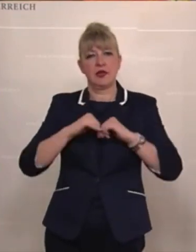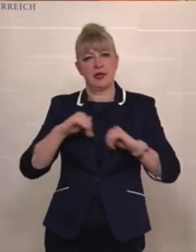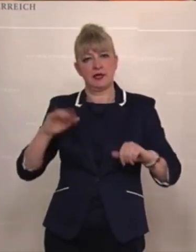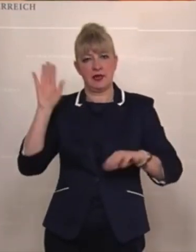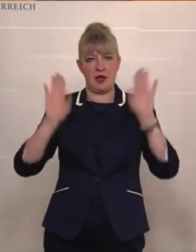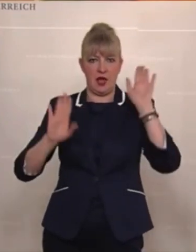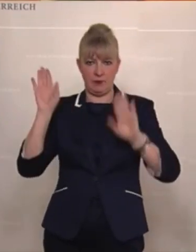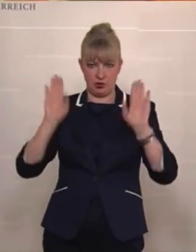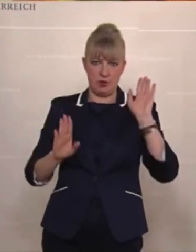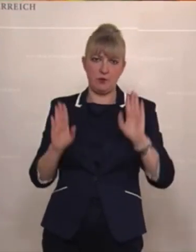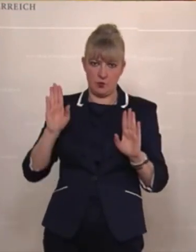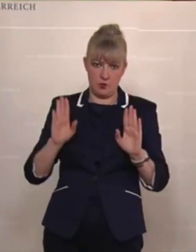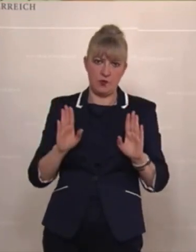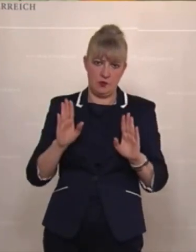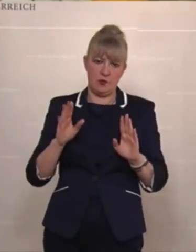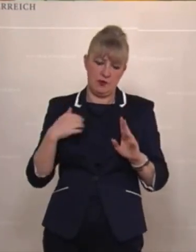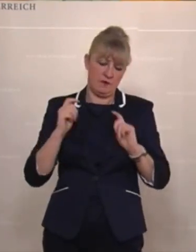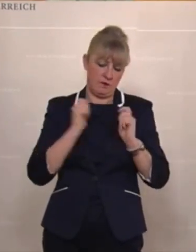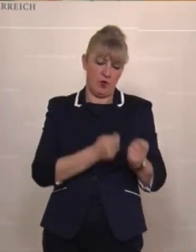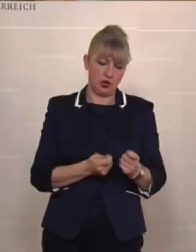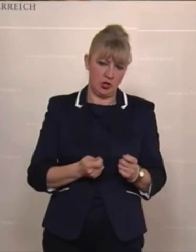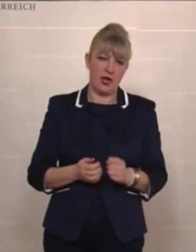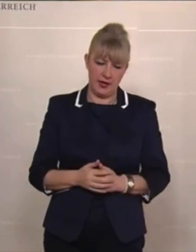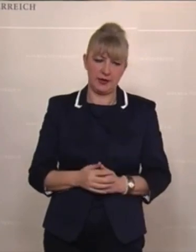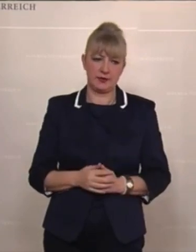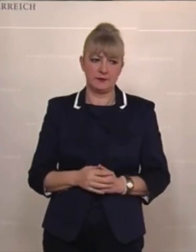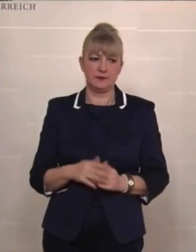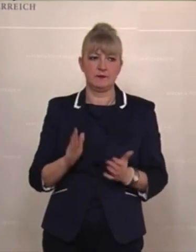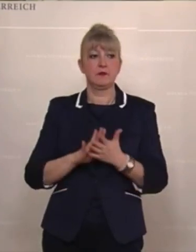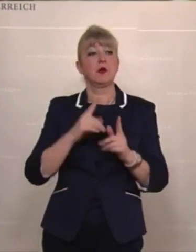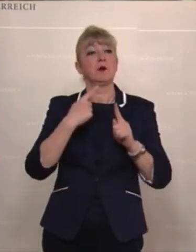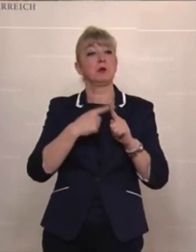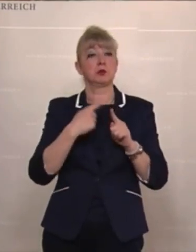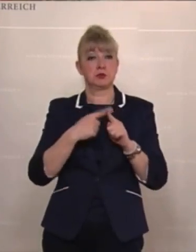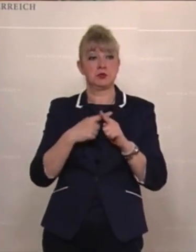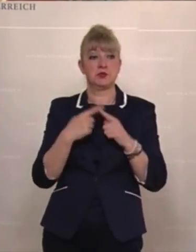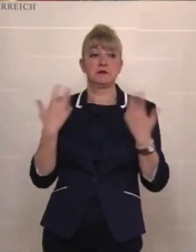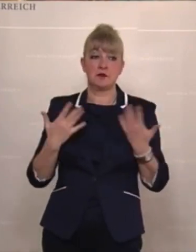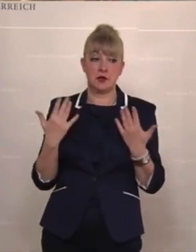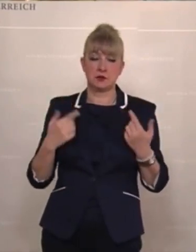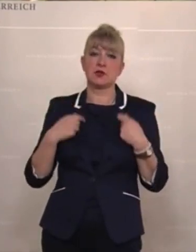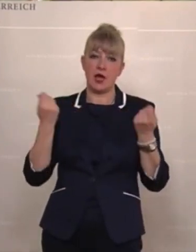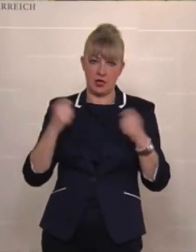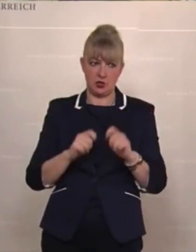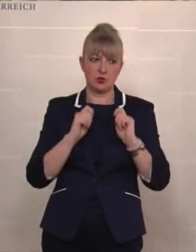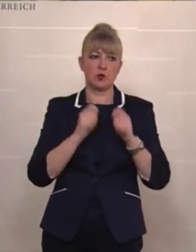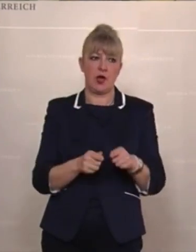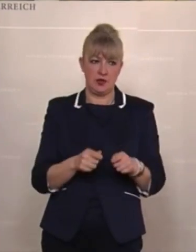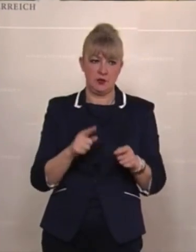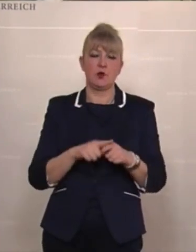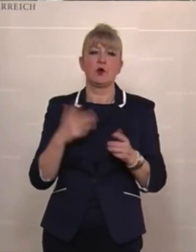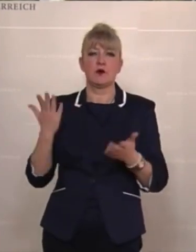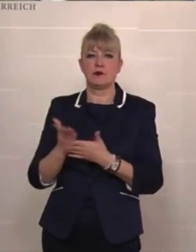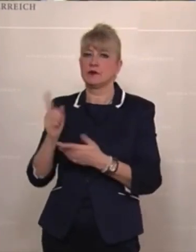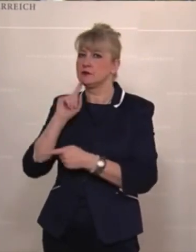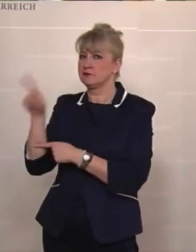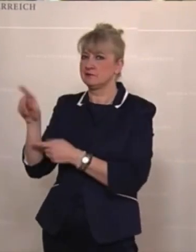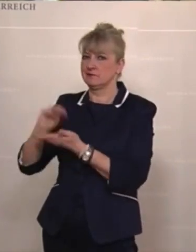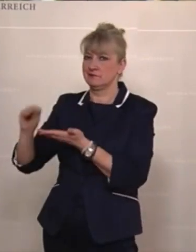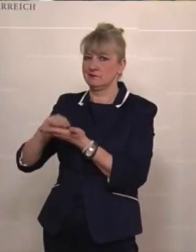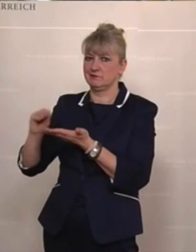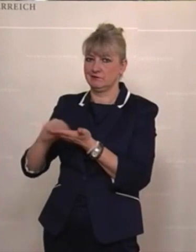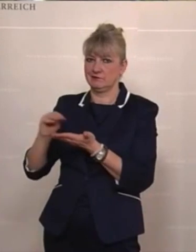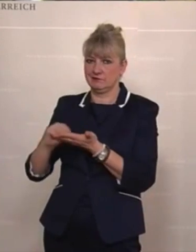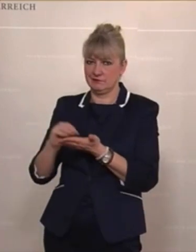Abstimmungen, schlagen wir vor. Zum Positiven, unser Entschließungsantrag zum Ghostwriting wurde